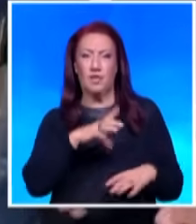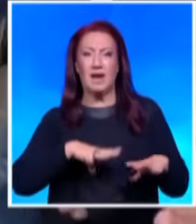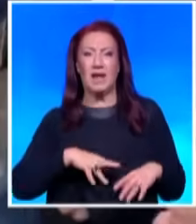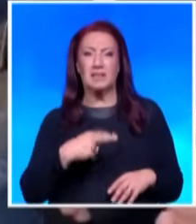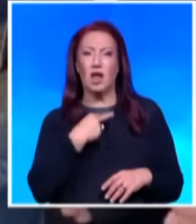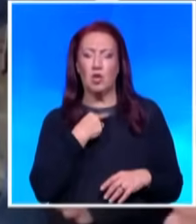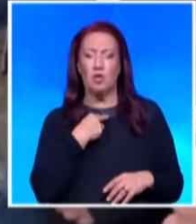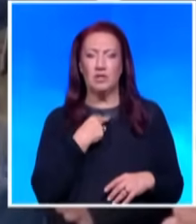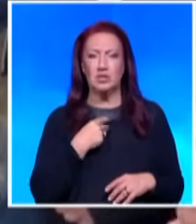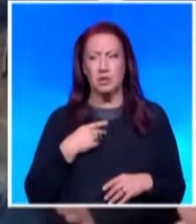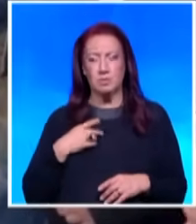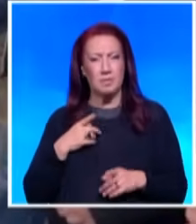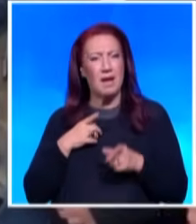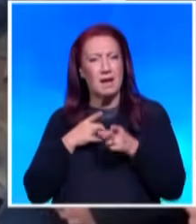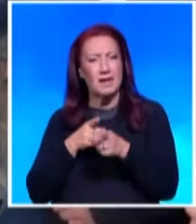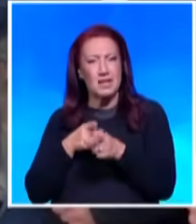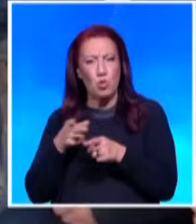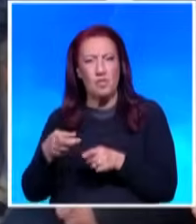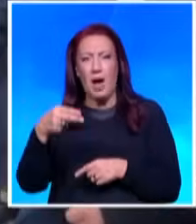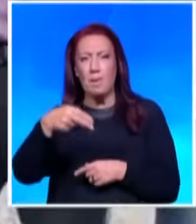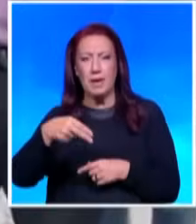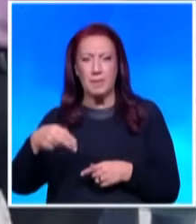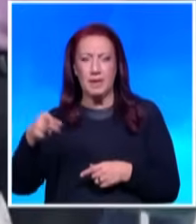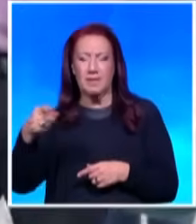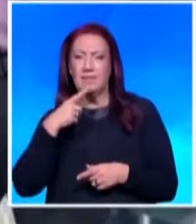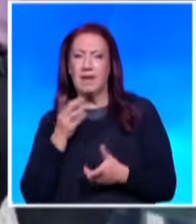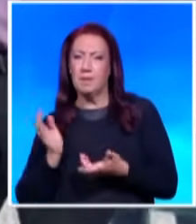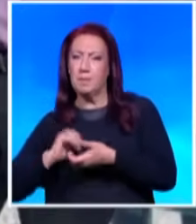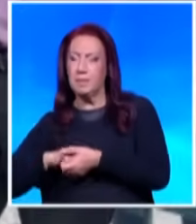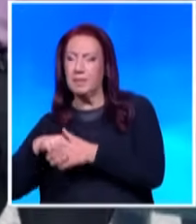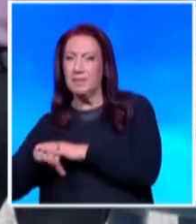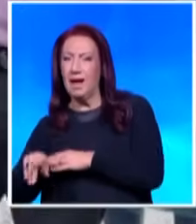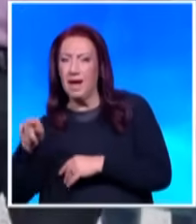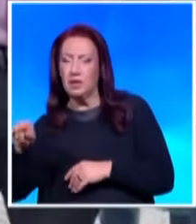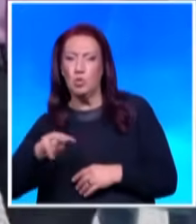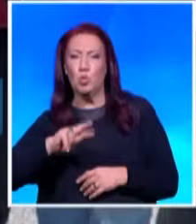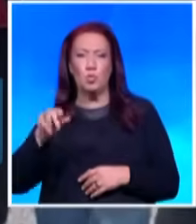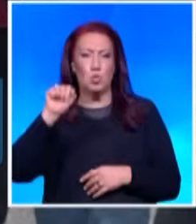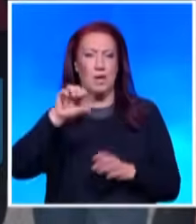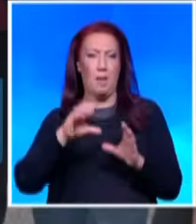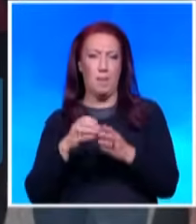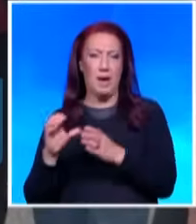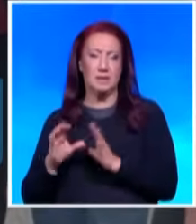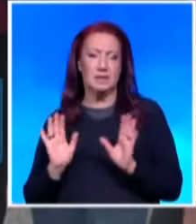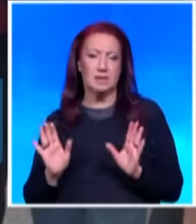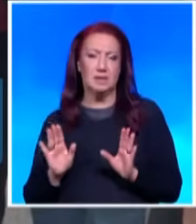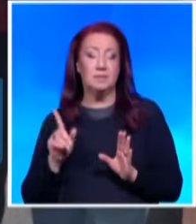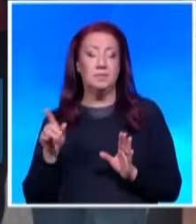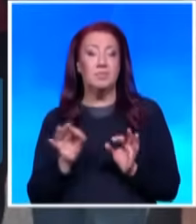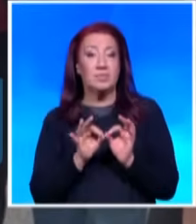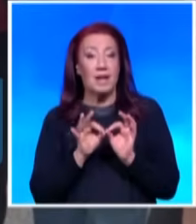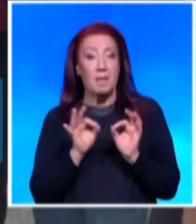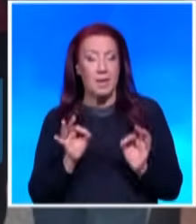партньорите му, цитирам, мърсуват с други партии и коалиции и не вижда смисъл да се среща повече с тях. Да си мерят приказките